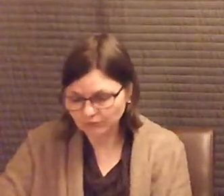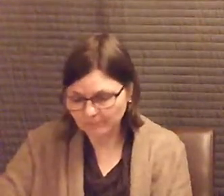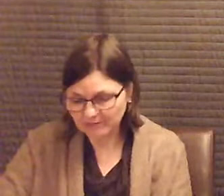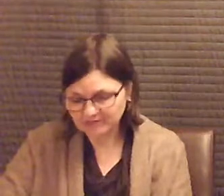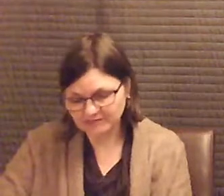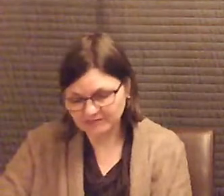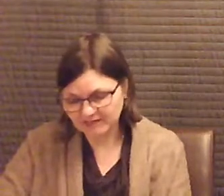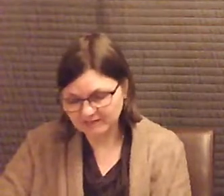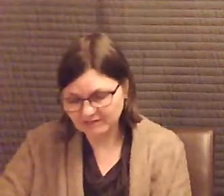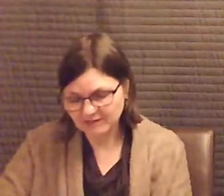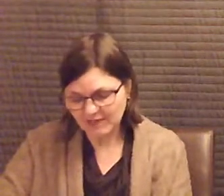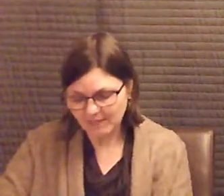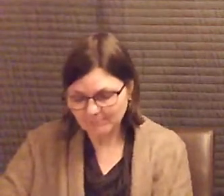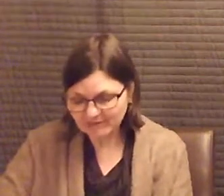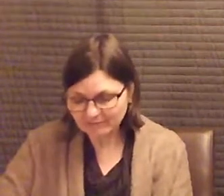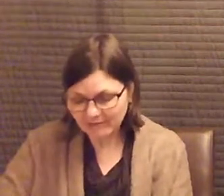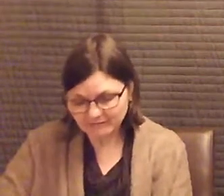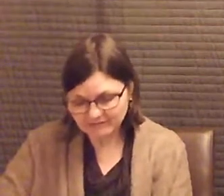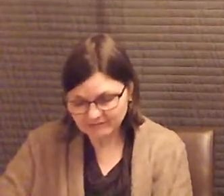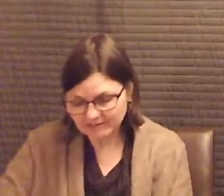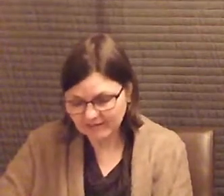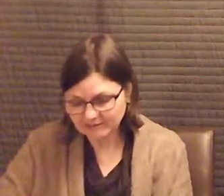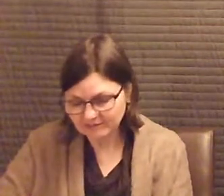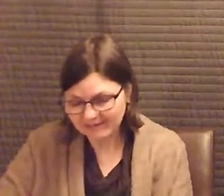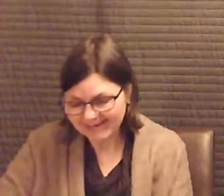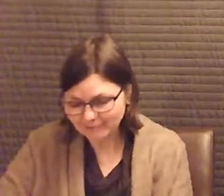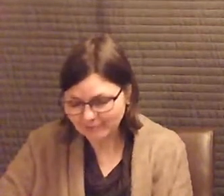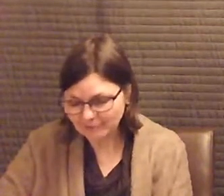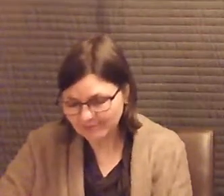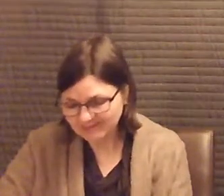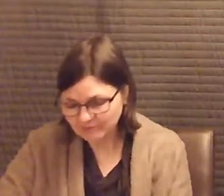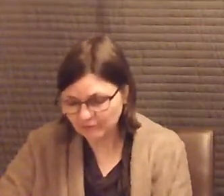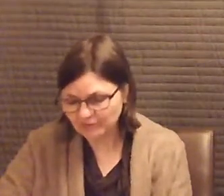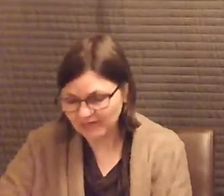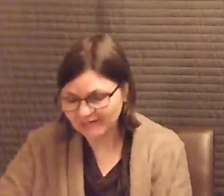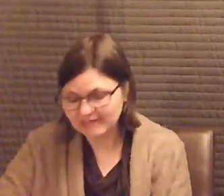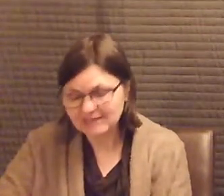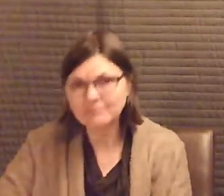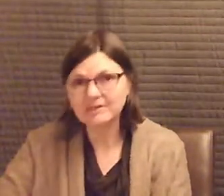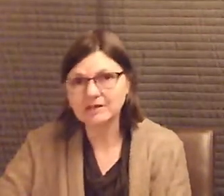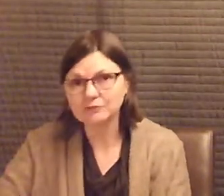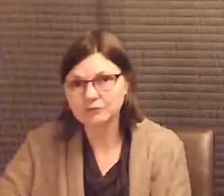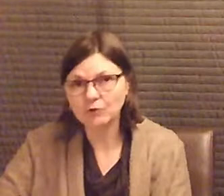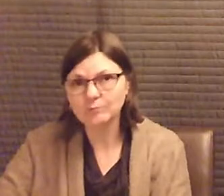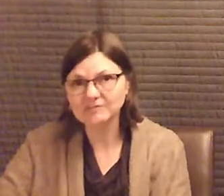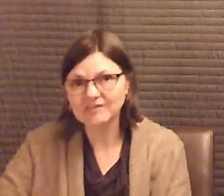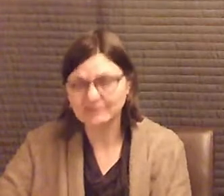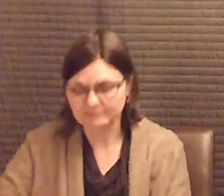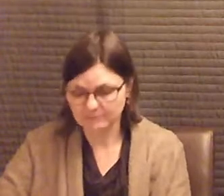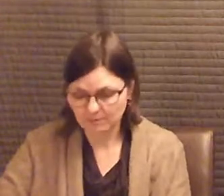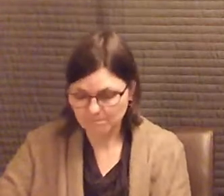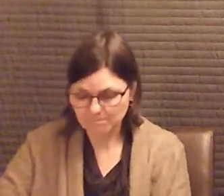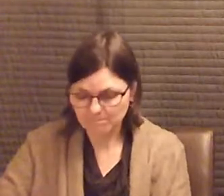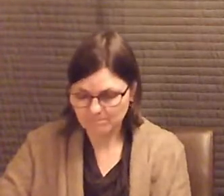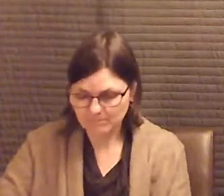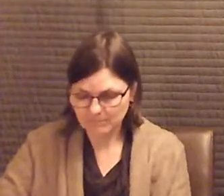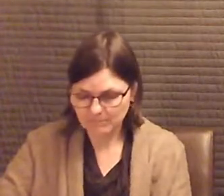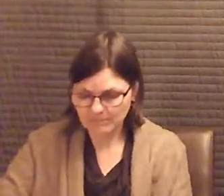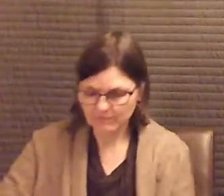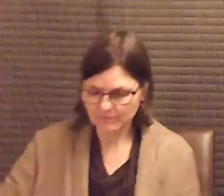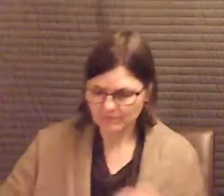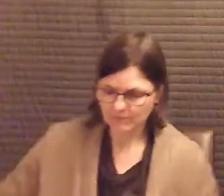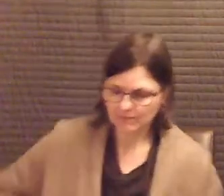het over de maskers is racing en binnen 65 jaar zal even in verpletterd worden en niet meer als volk bestaan les bij gekozen